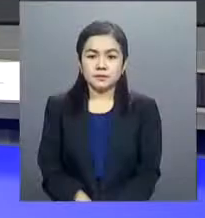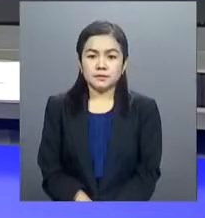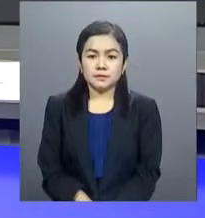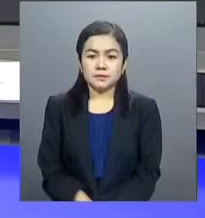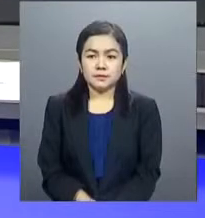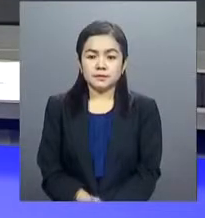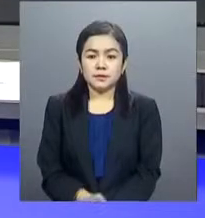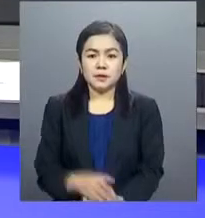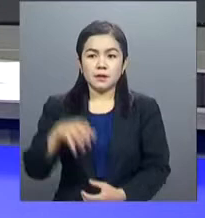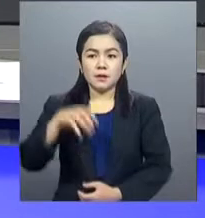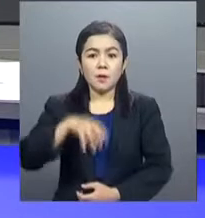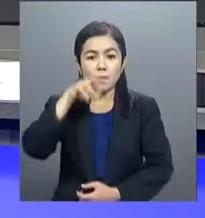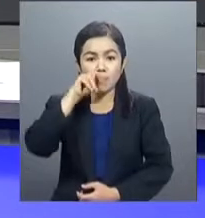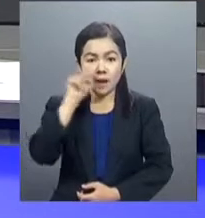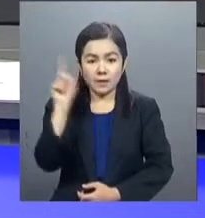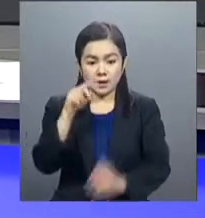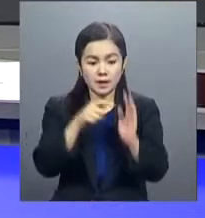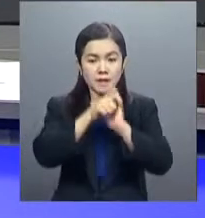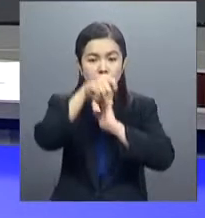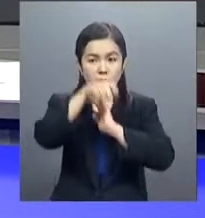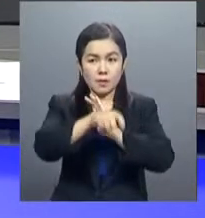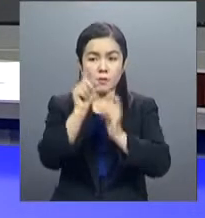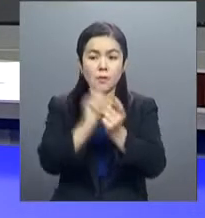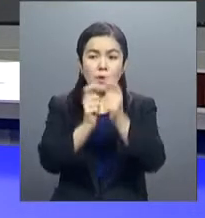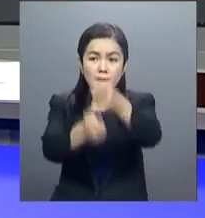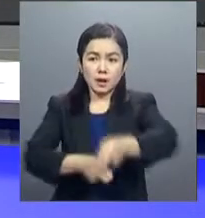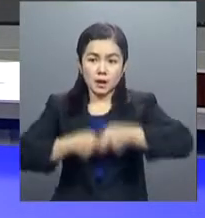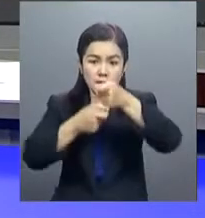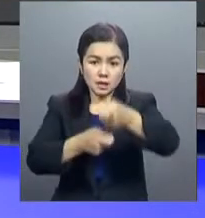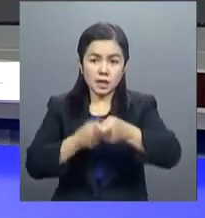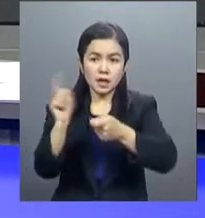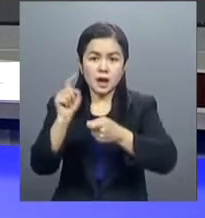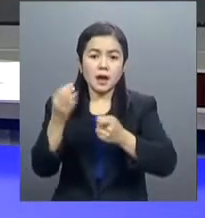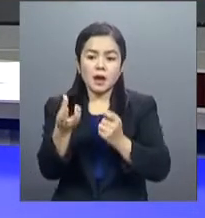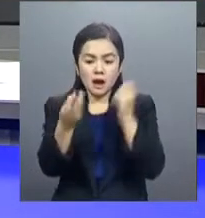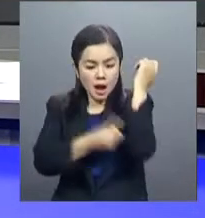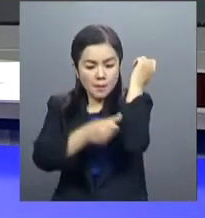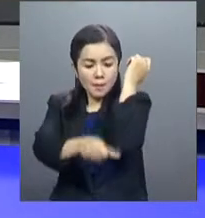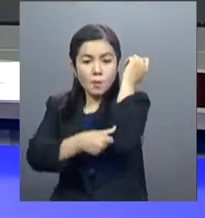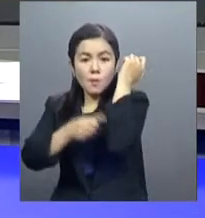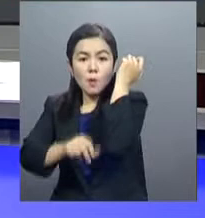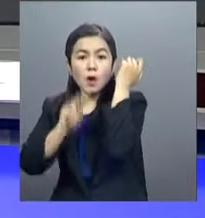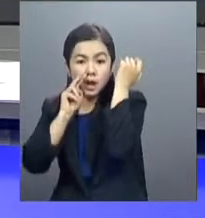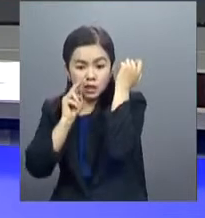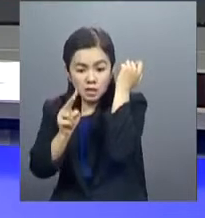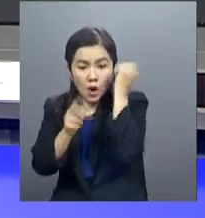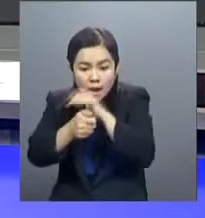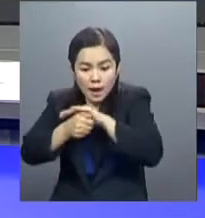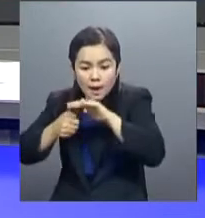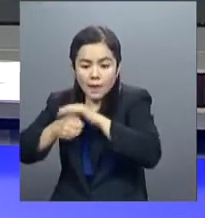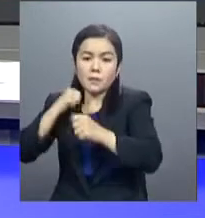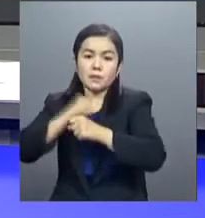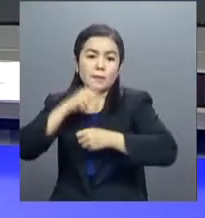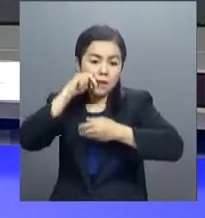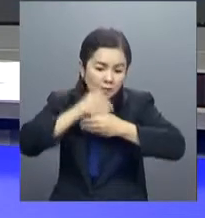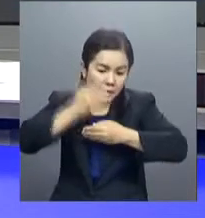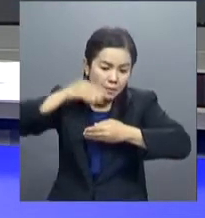ชลประธานจังหวัดนครราชสีมาตรวจพบชาวนาลักลอบทำนาตรังบนพื้นที่รับน้ำเขื่อนลำตะคองก่อนจะขอความ